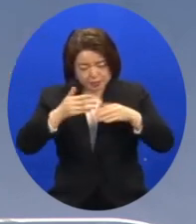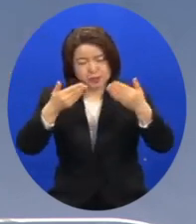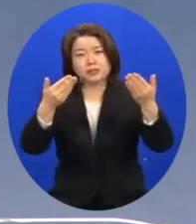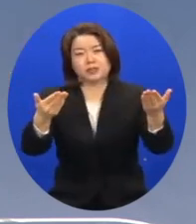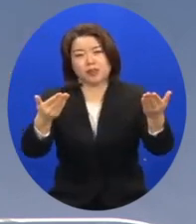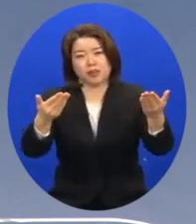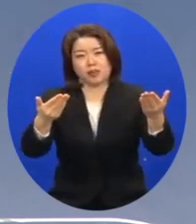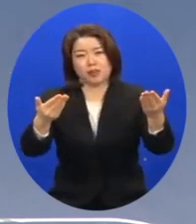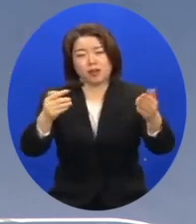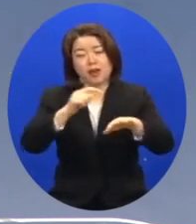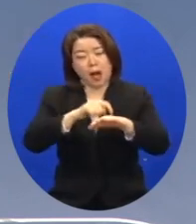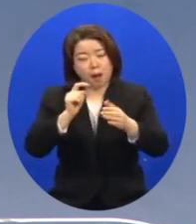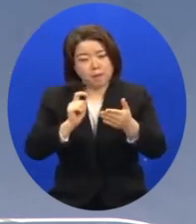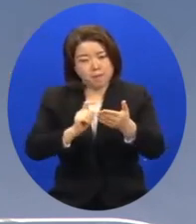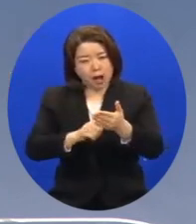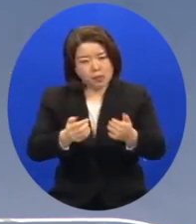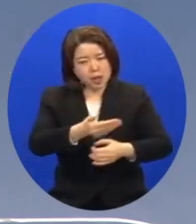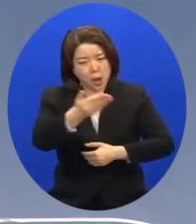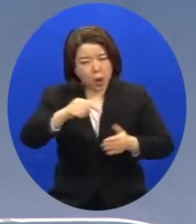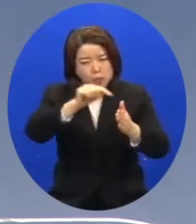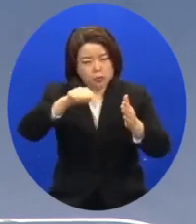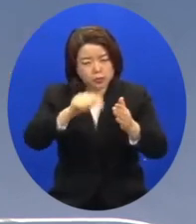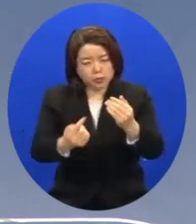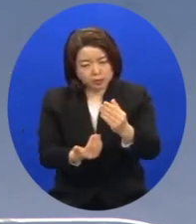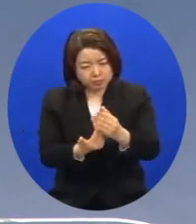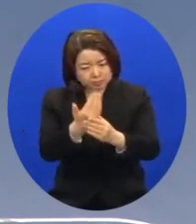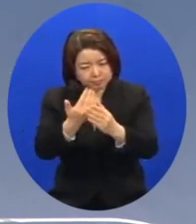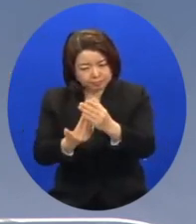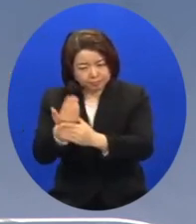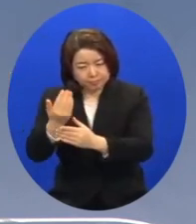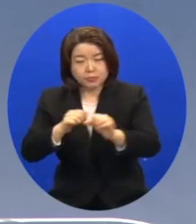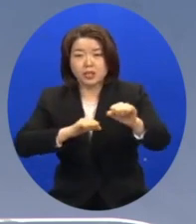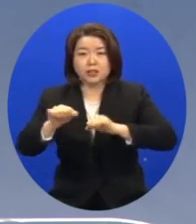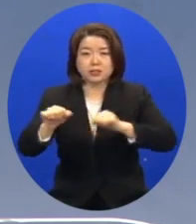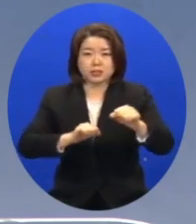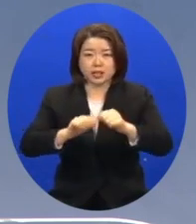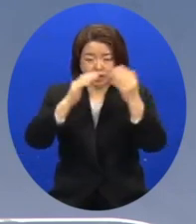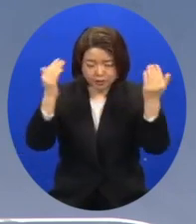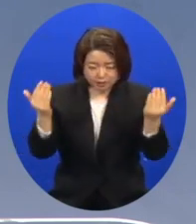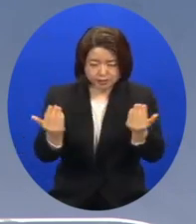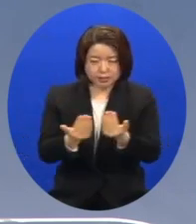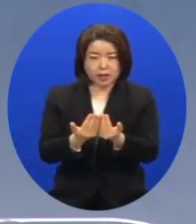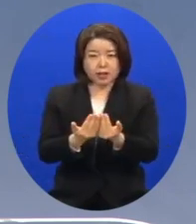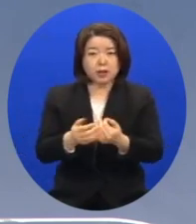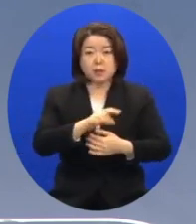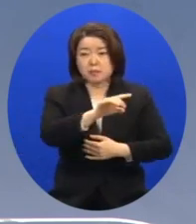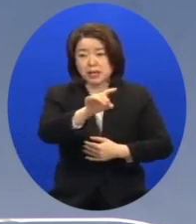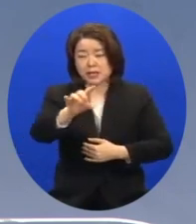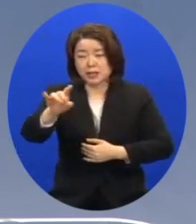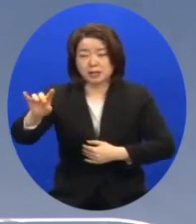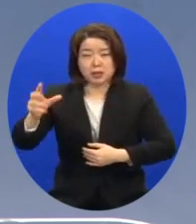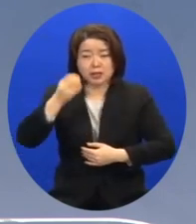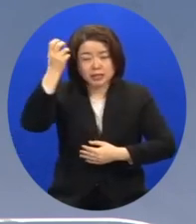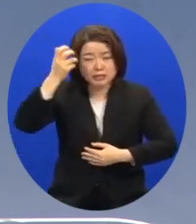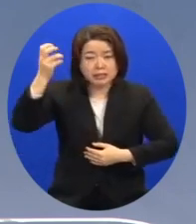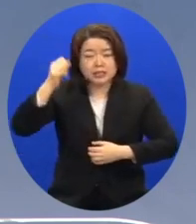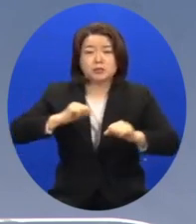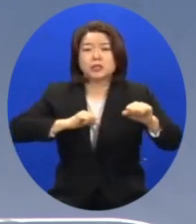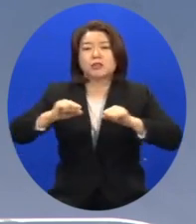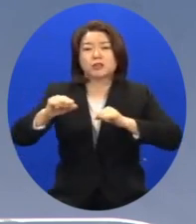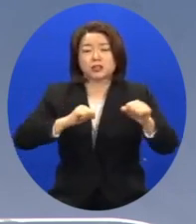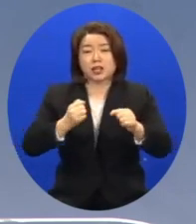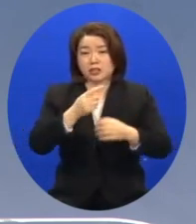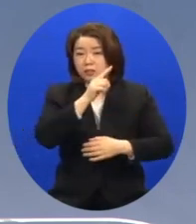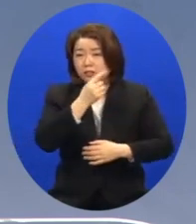그런 마음이 여러분 안에 이렇게 역사 하는것 자체가 다 여러분 안에 성령께서 역사하시는 정상 이에요